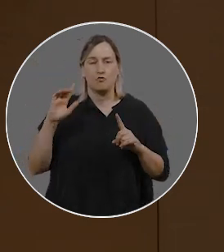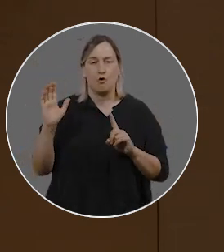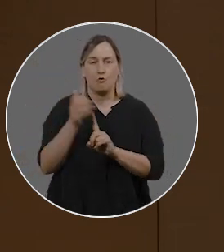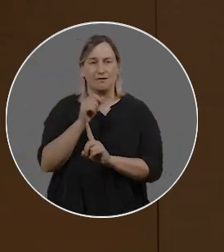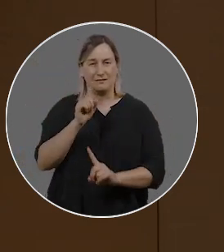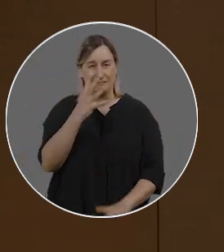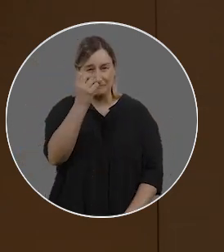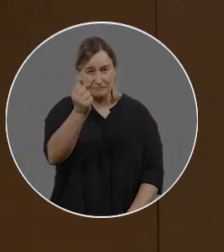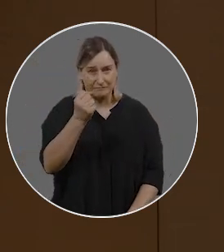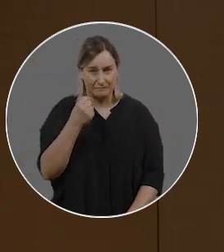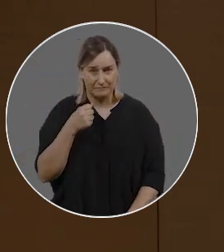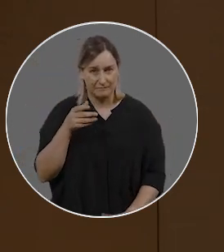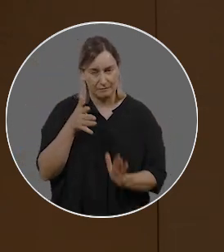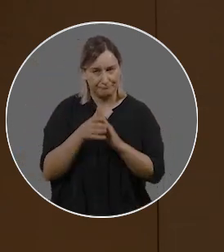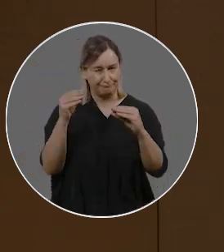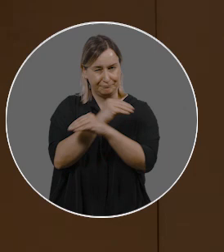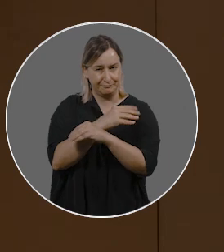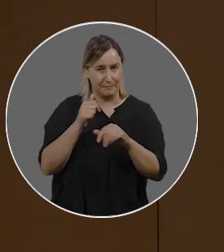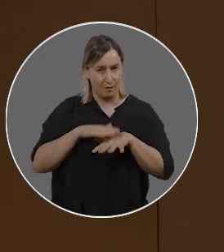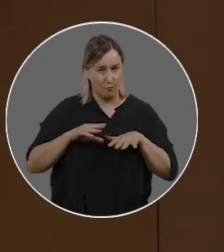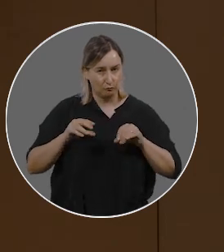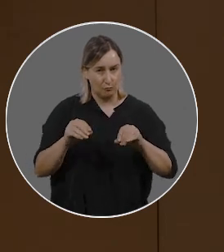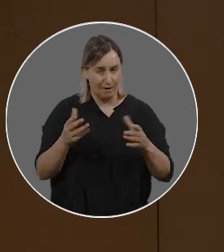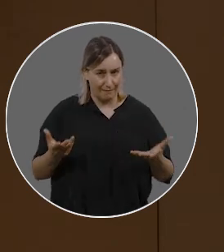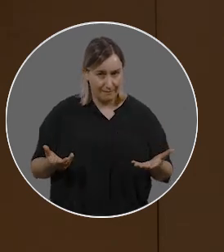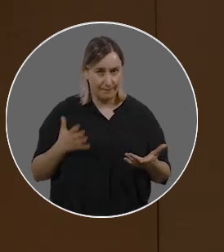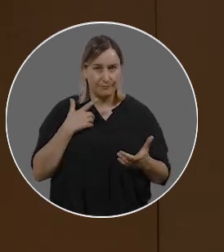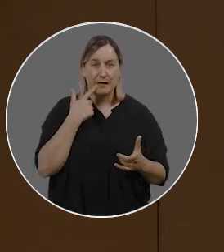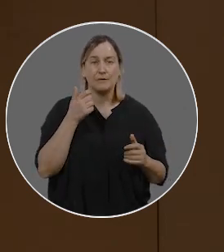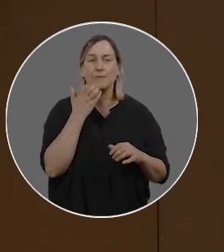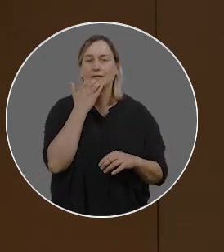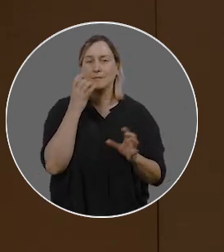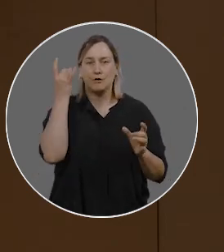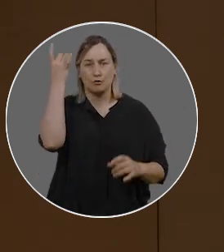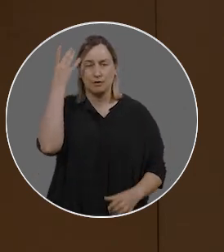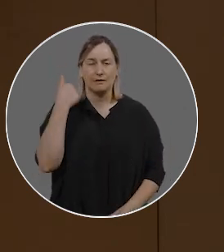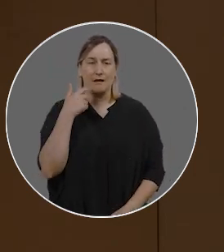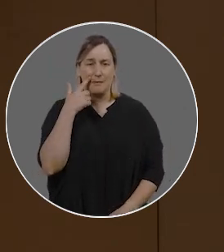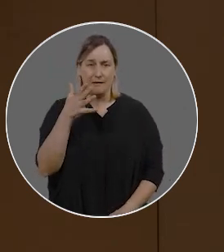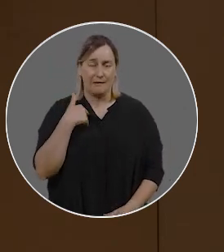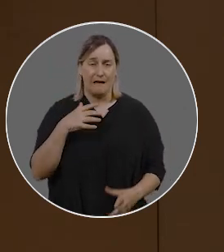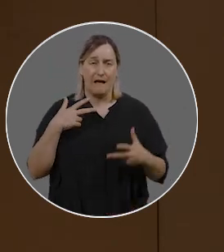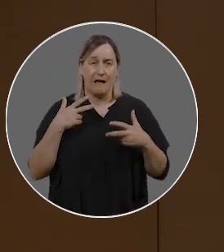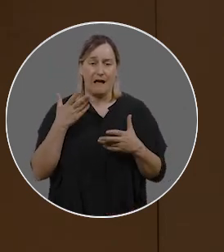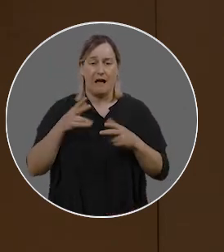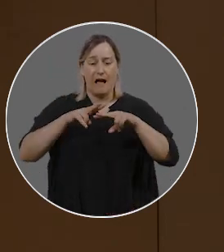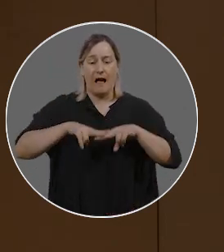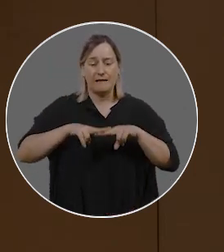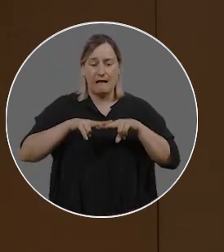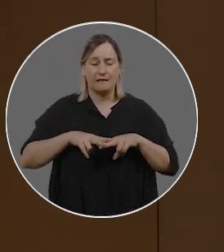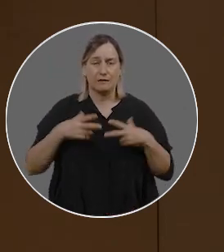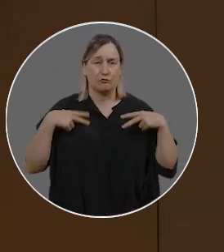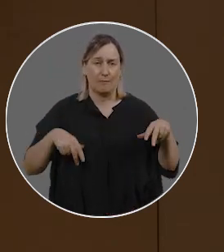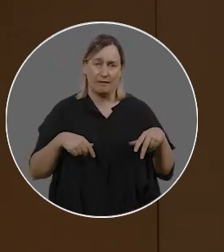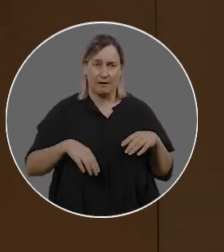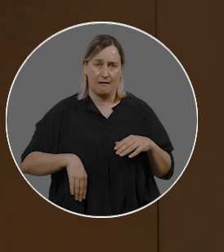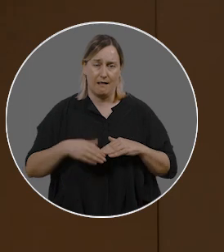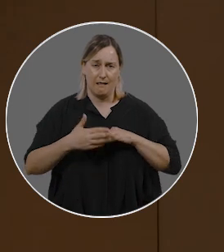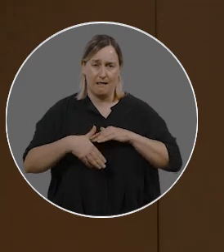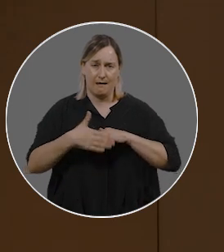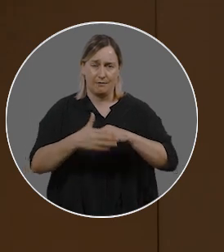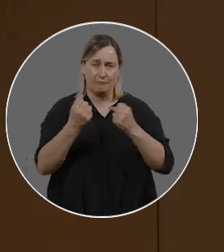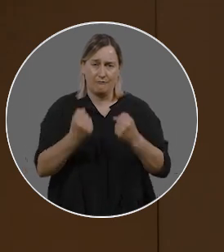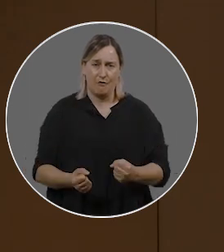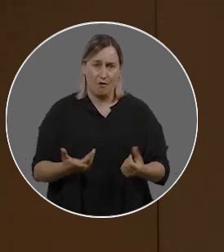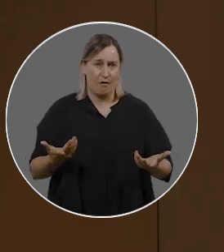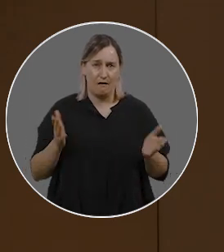cosa que no té cap sentit per l'usuari, no? Doncs només amb aquest exemple tan tonto ja veiem que l'anàlisi automàtica arriba on t'arriba. I llavors hi ha coses molt